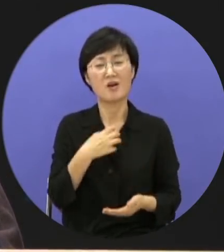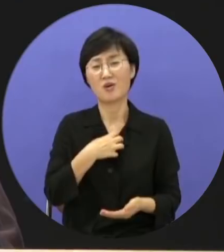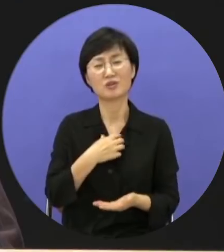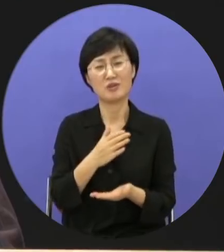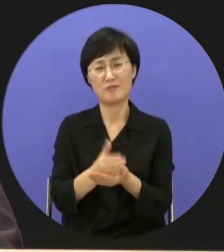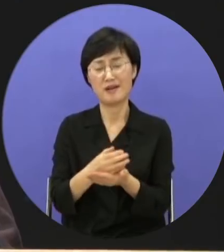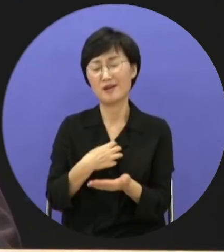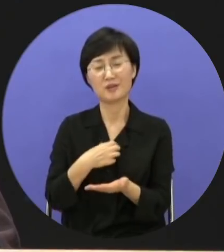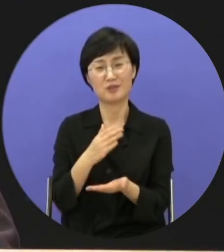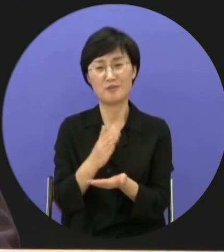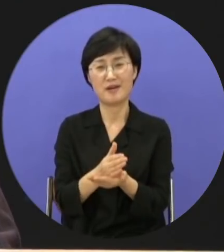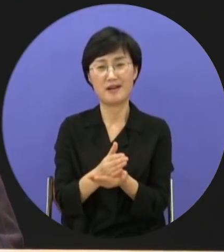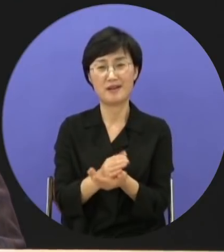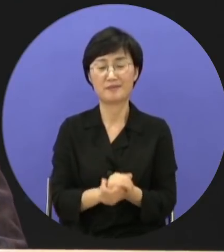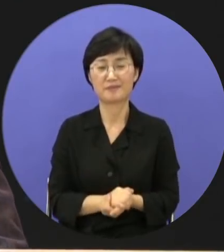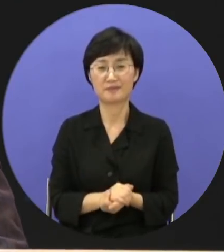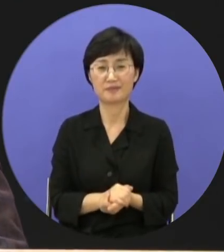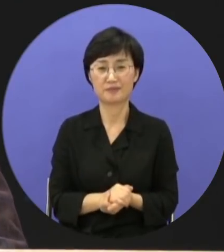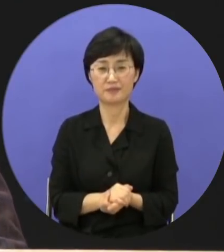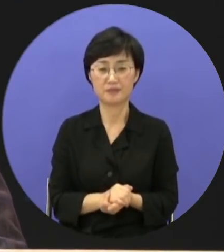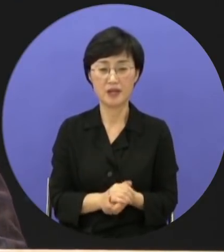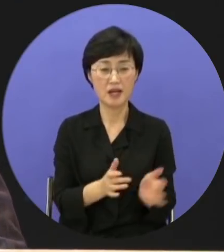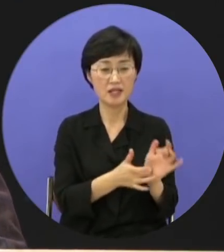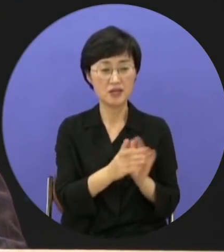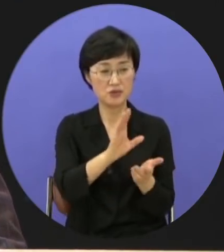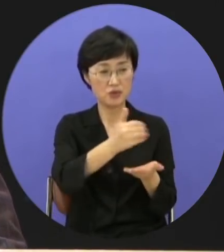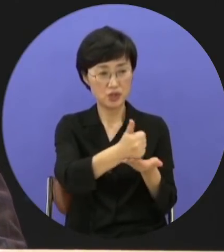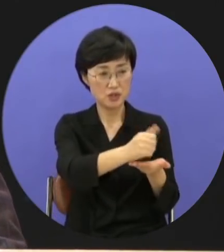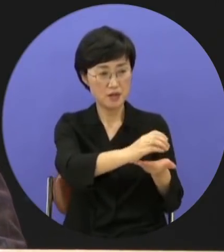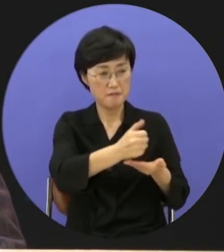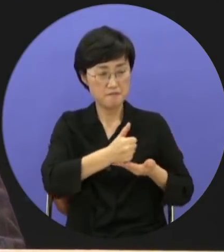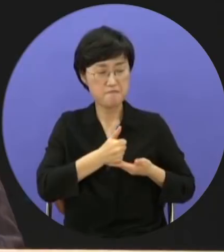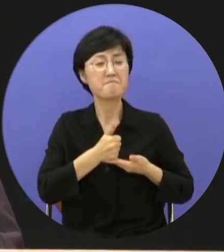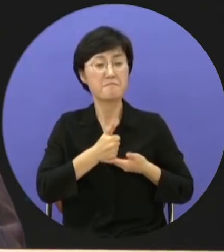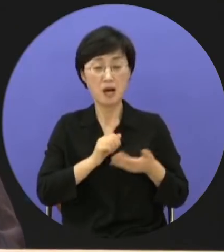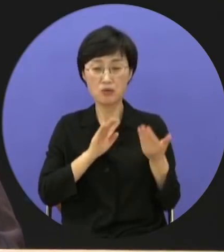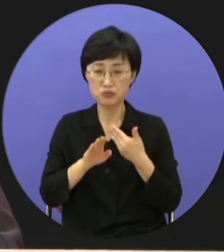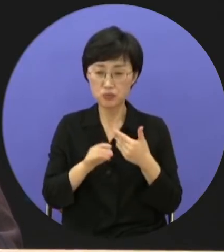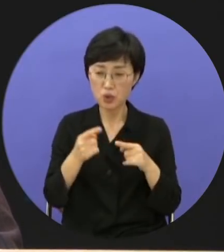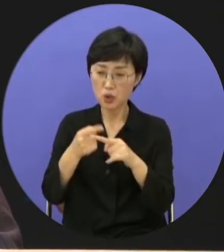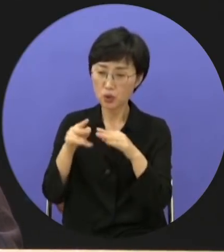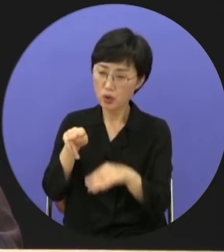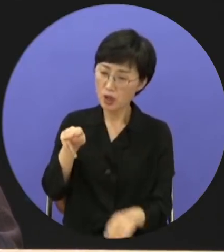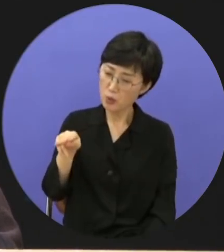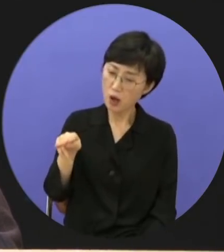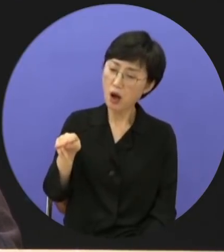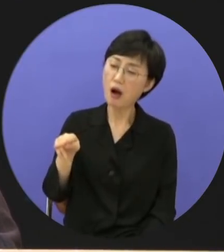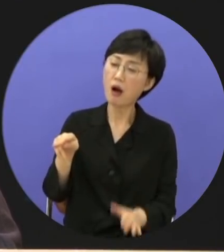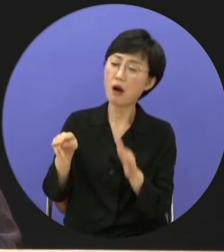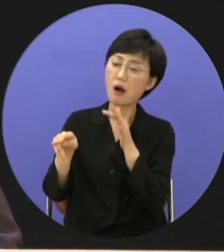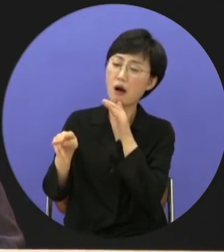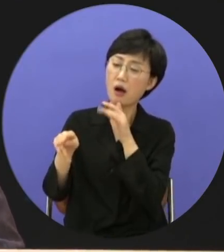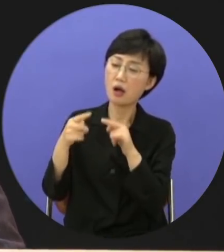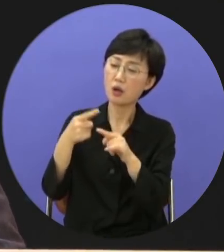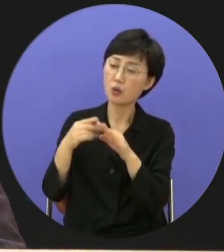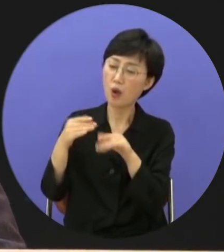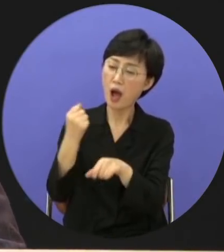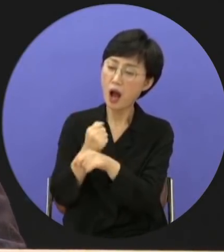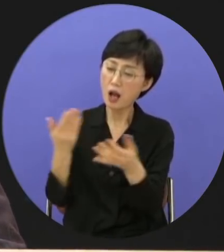그러고 난 뒤에 아 우리 교회가 많은 교회지 알게 되는 거죠. Then after that, you come to open your eyes, see what is our church here